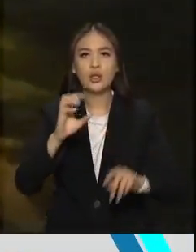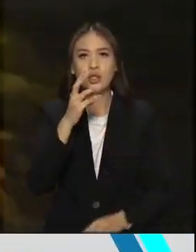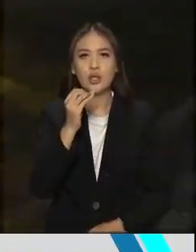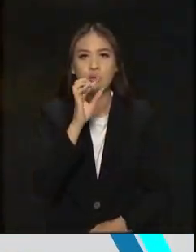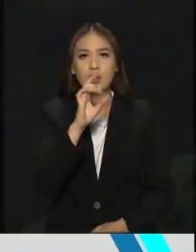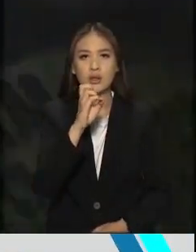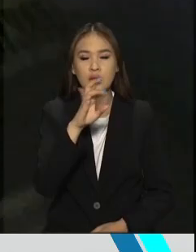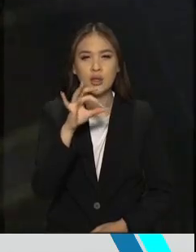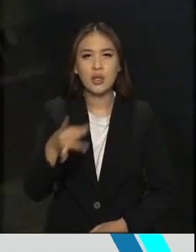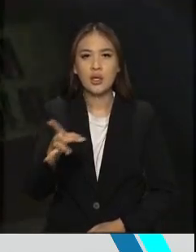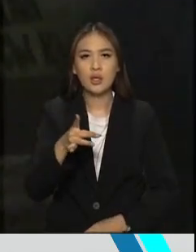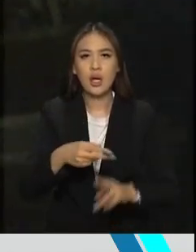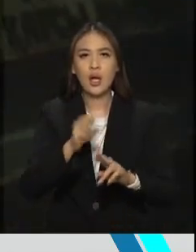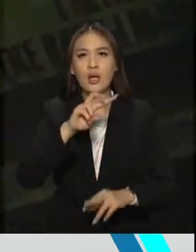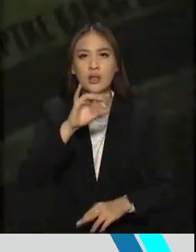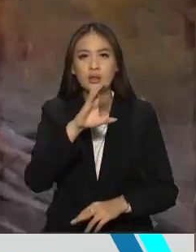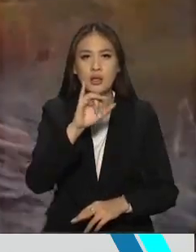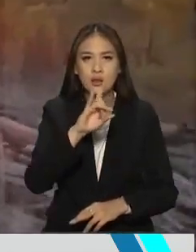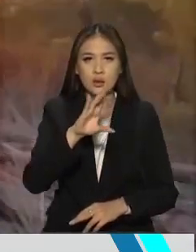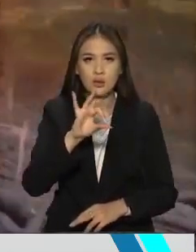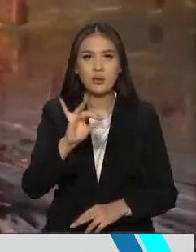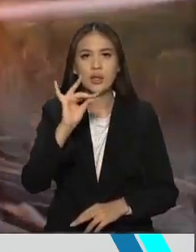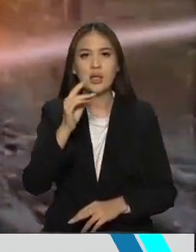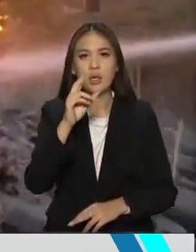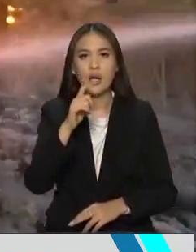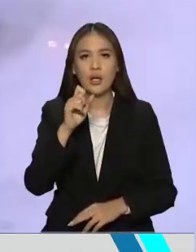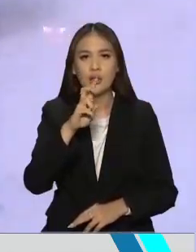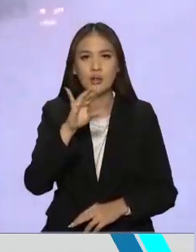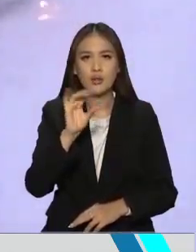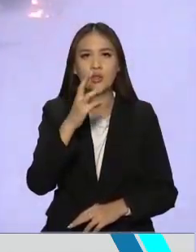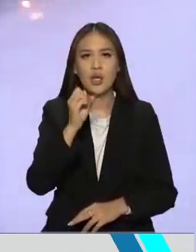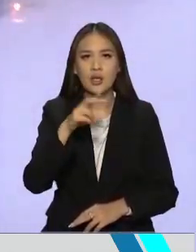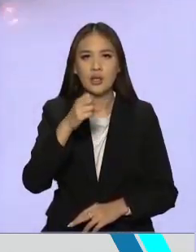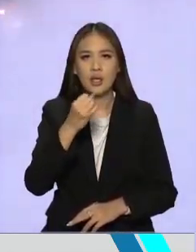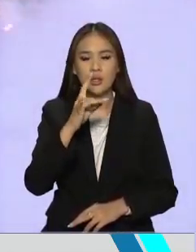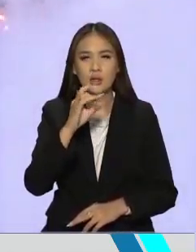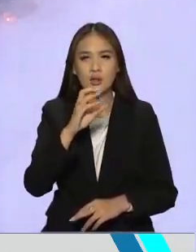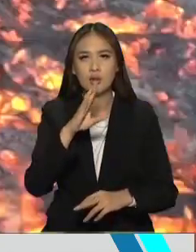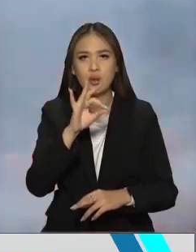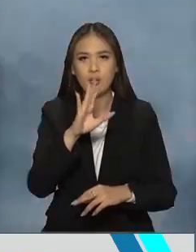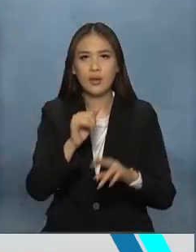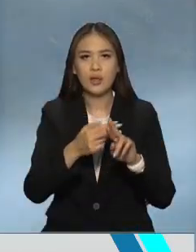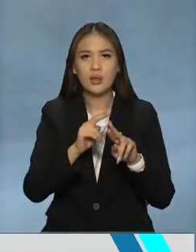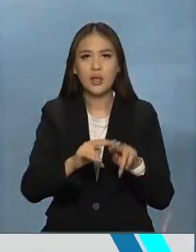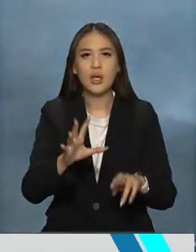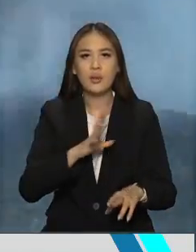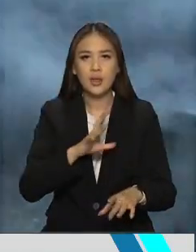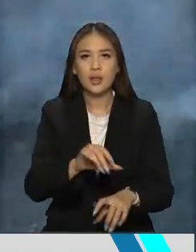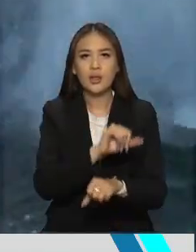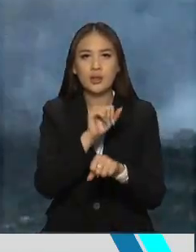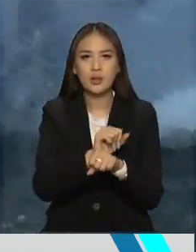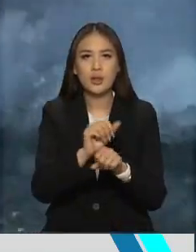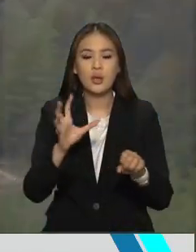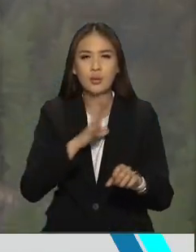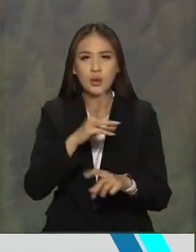районе Александровского галкинского и шалдайского напомню к этому часу огонь локализован в тушении